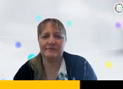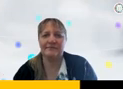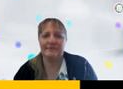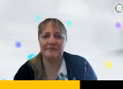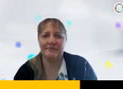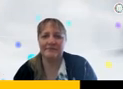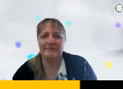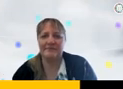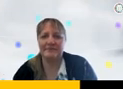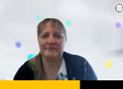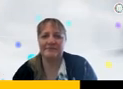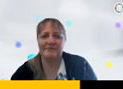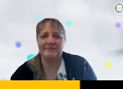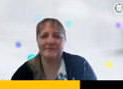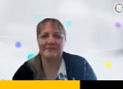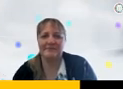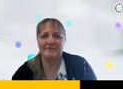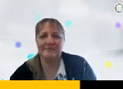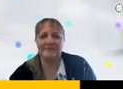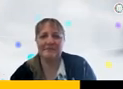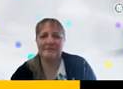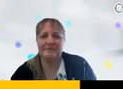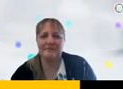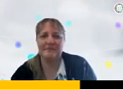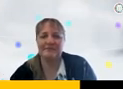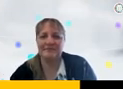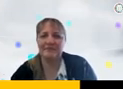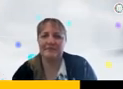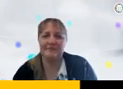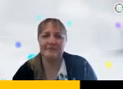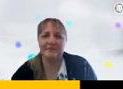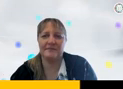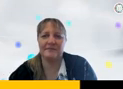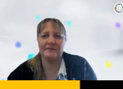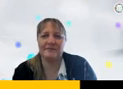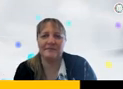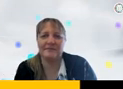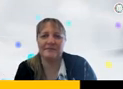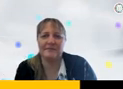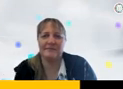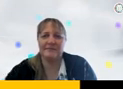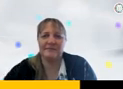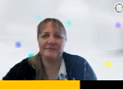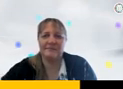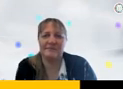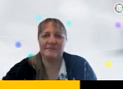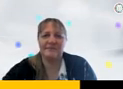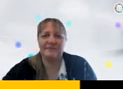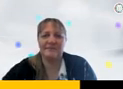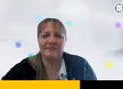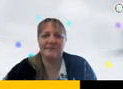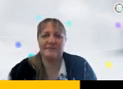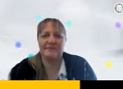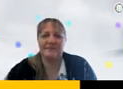das Bildungssystem im Moment sehr gut brauchen kann. Und für die Elisabeth und für mich ist es eine ganz